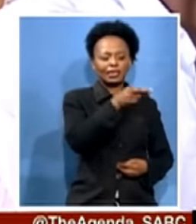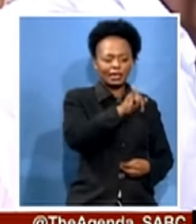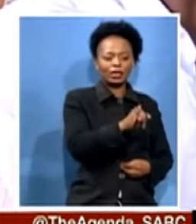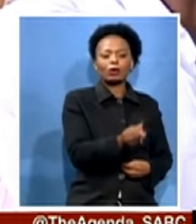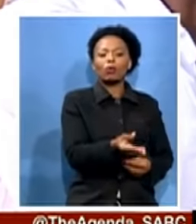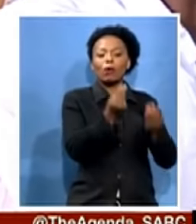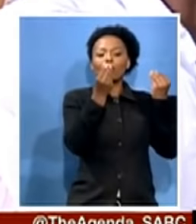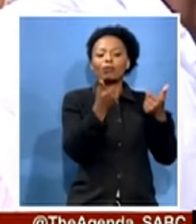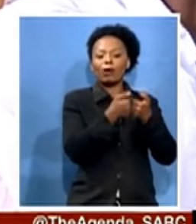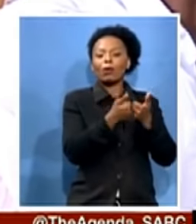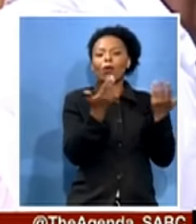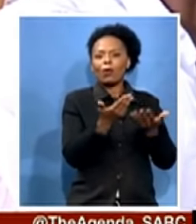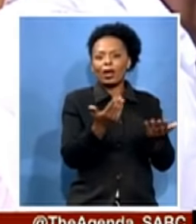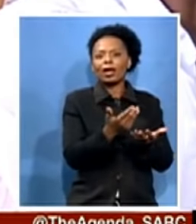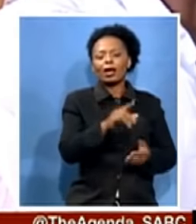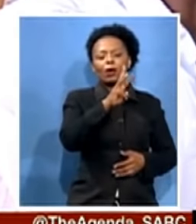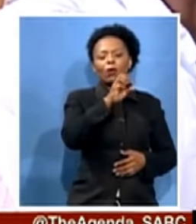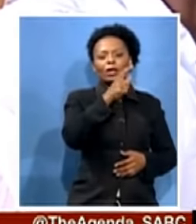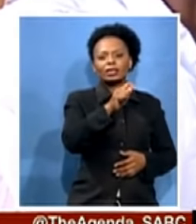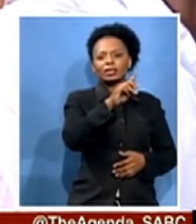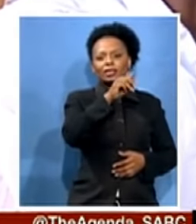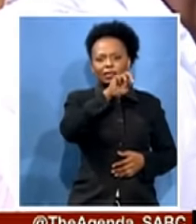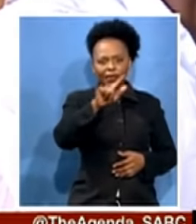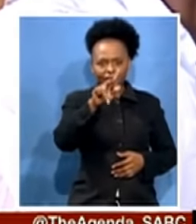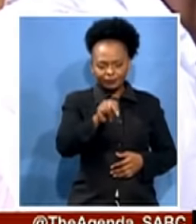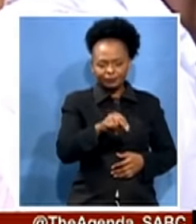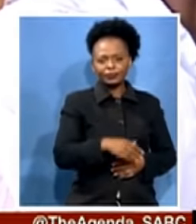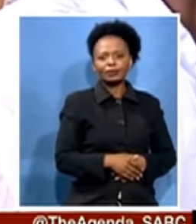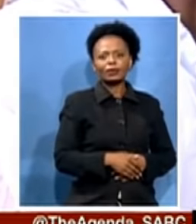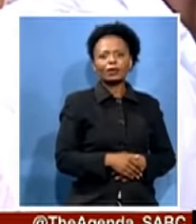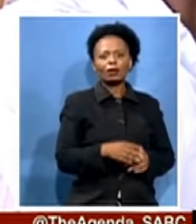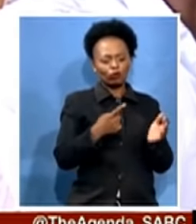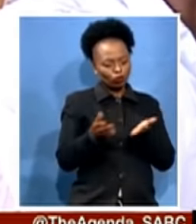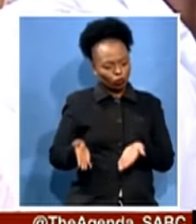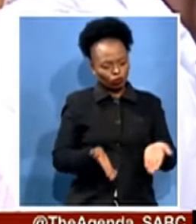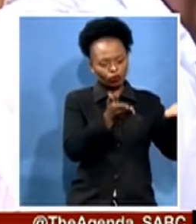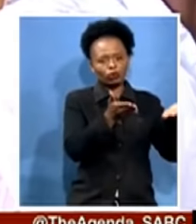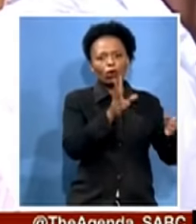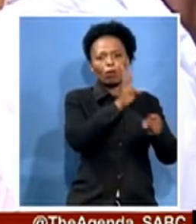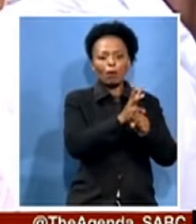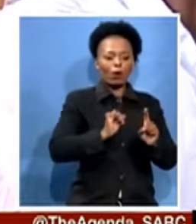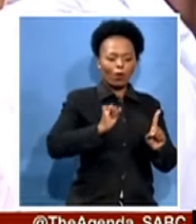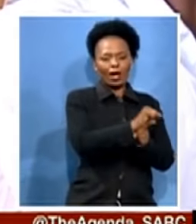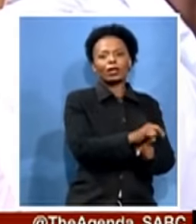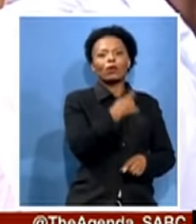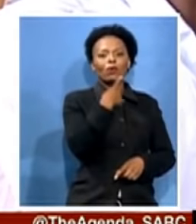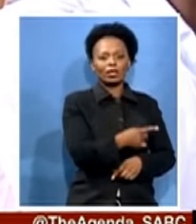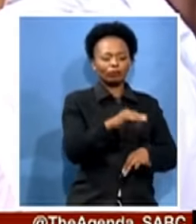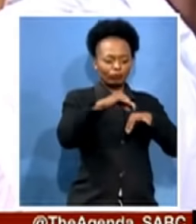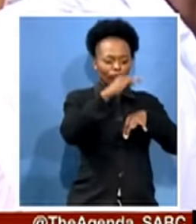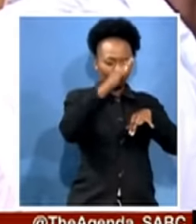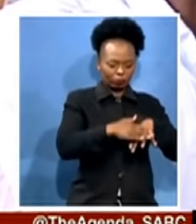wamintroducer uma wakhe wathi shadani bese nawe uyobona kuboka lo